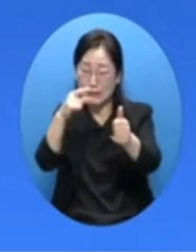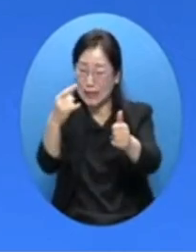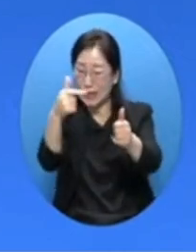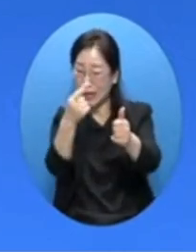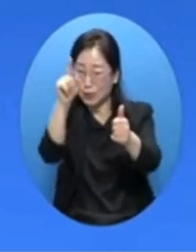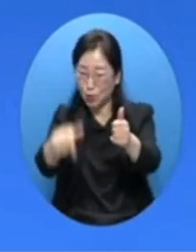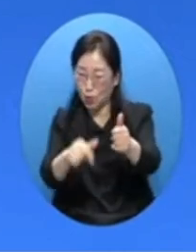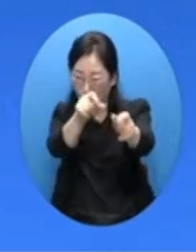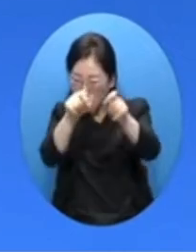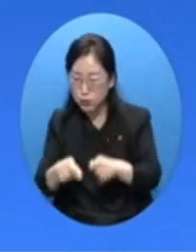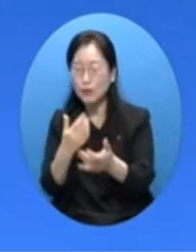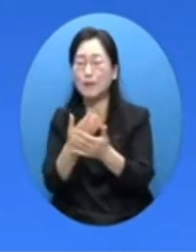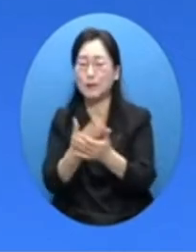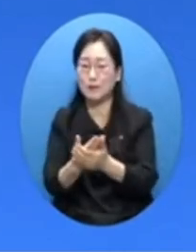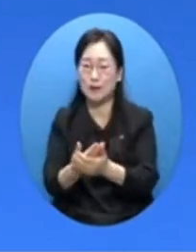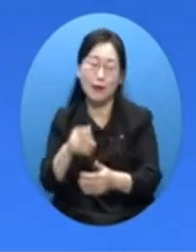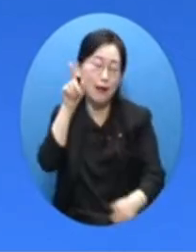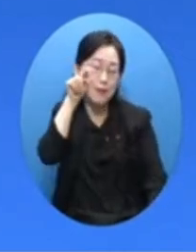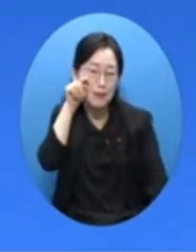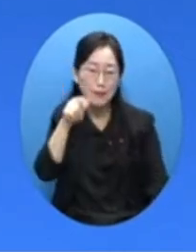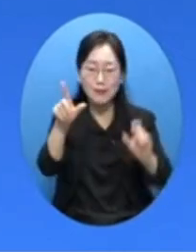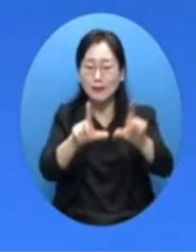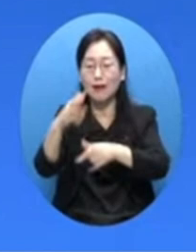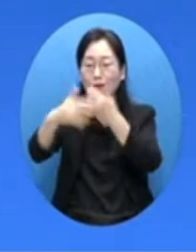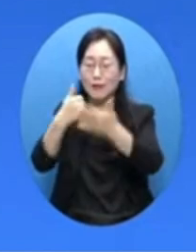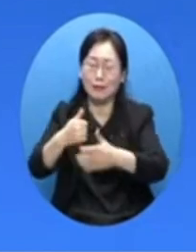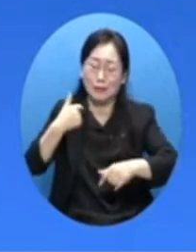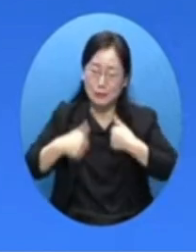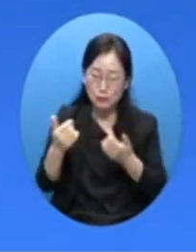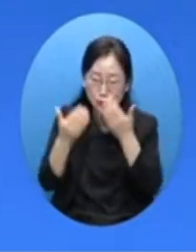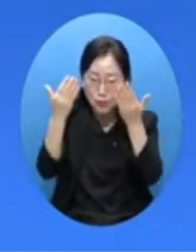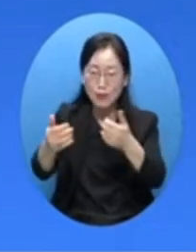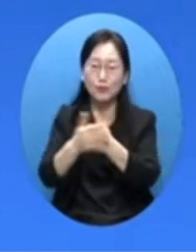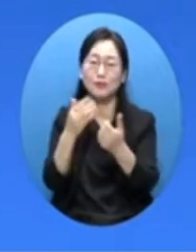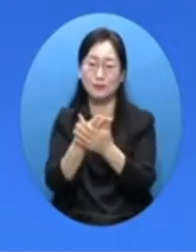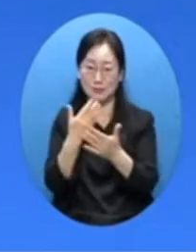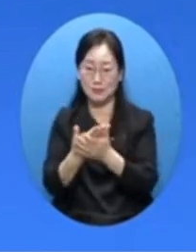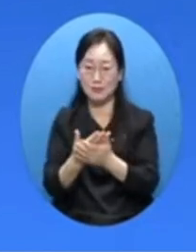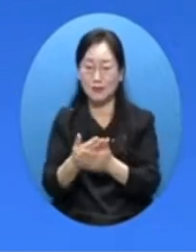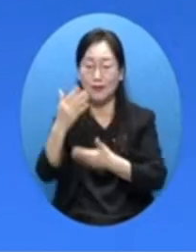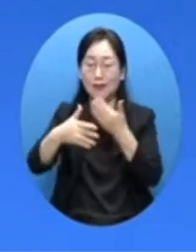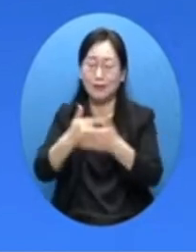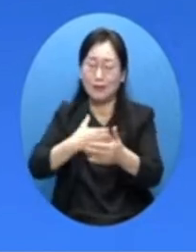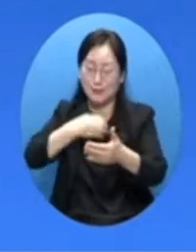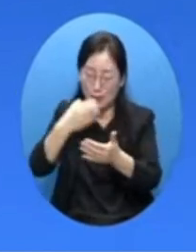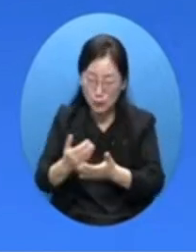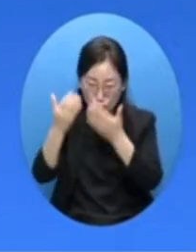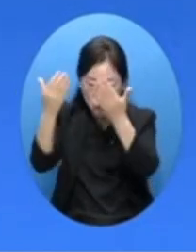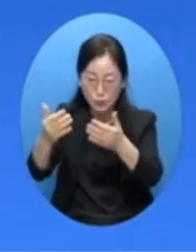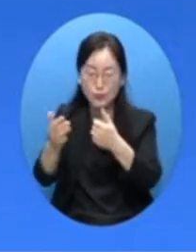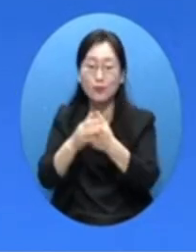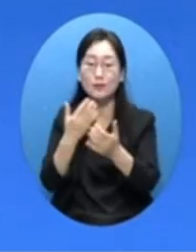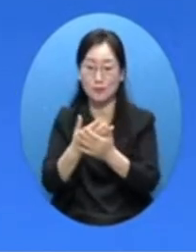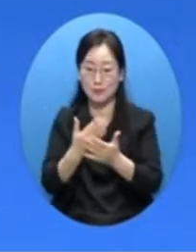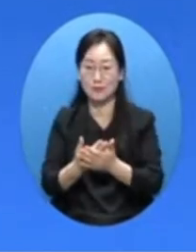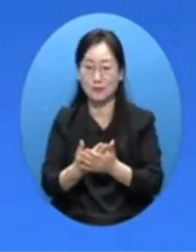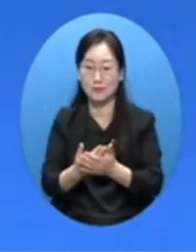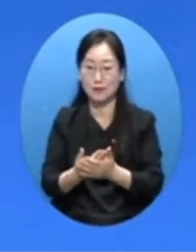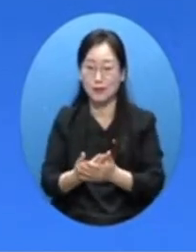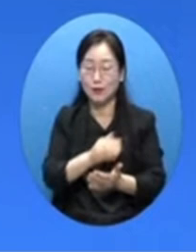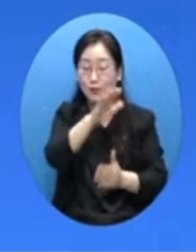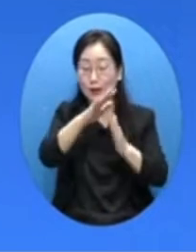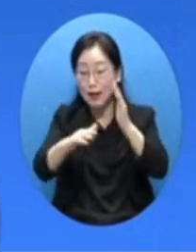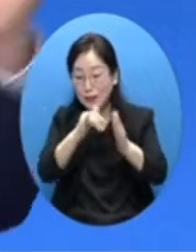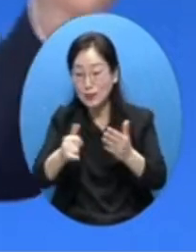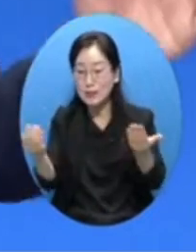하여 주옵소서. 매일매일의 삶이 하나님을 기쁘게 하는 삶이 되게 하여 주옵소서. 하나님을 감동시켜드리는 삶이 되게 하여 주옵소서. 우리